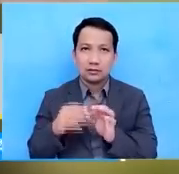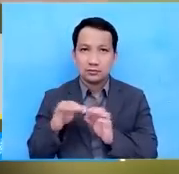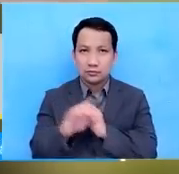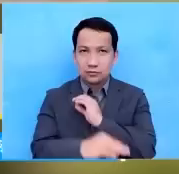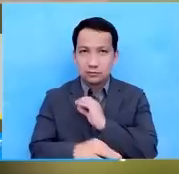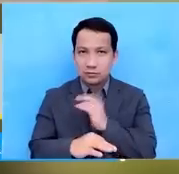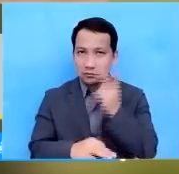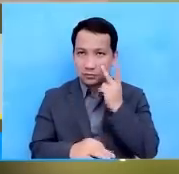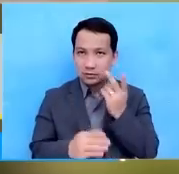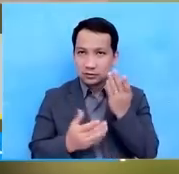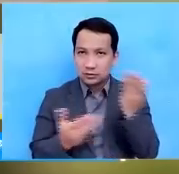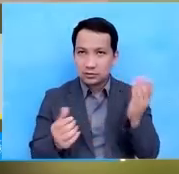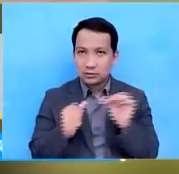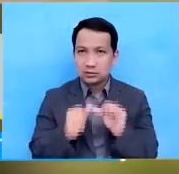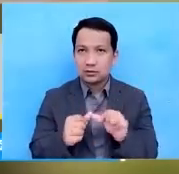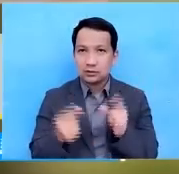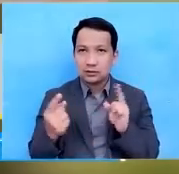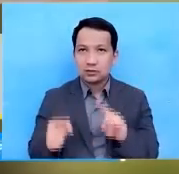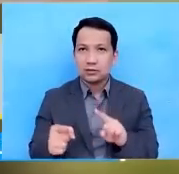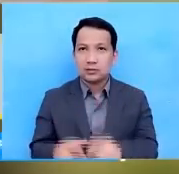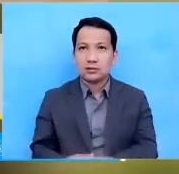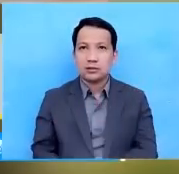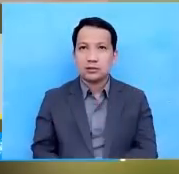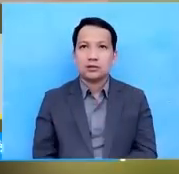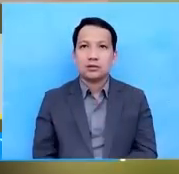sa kalagayan nila?